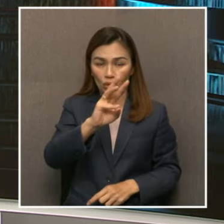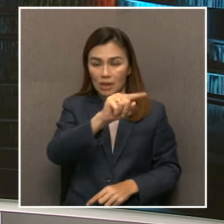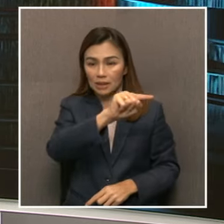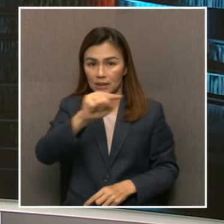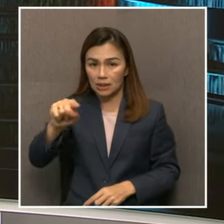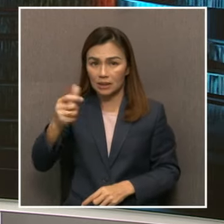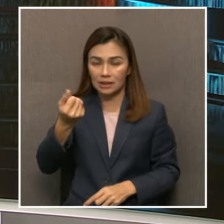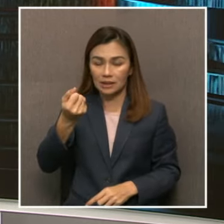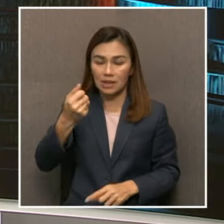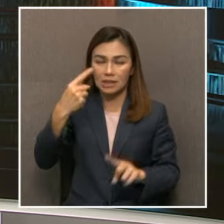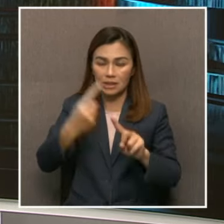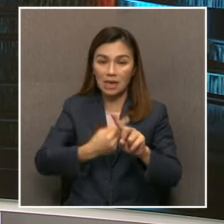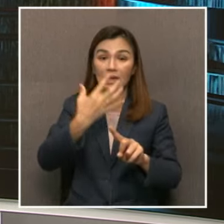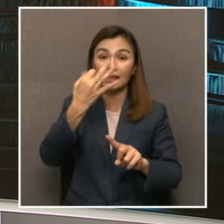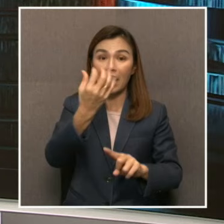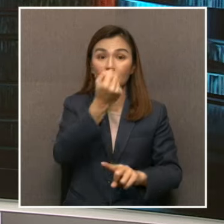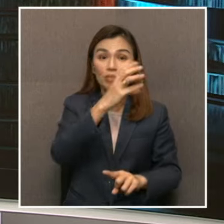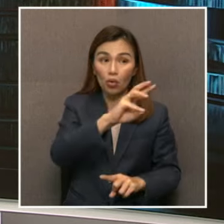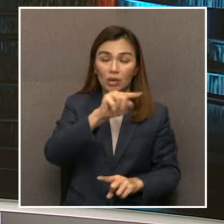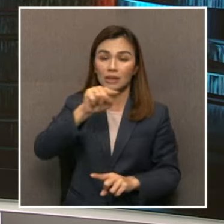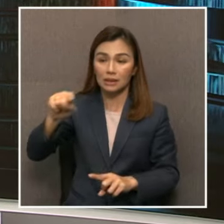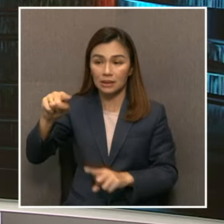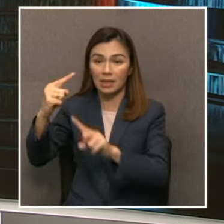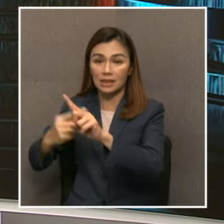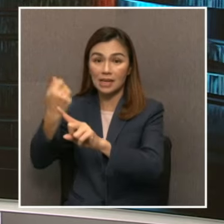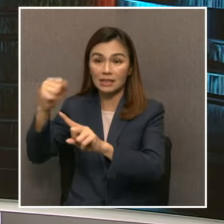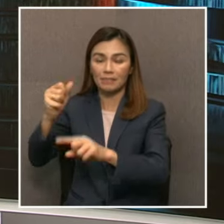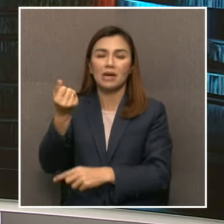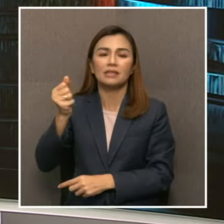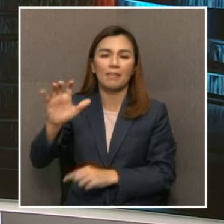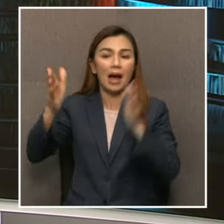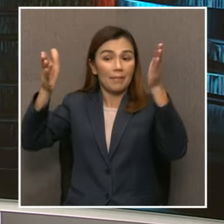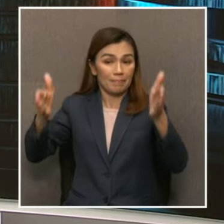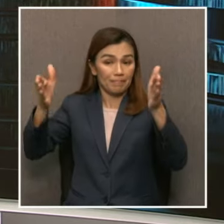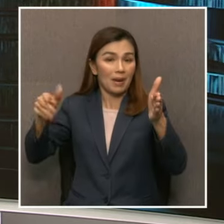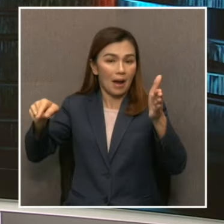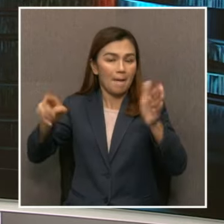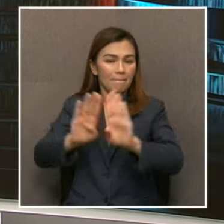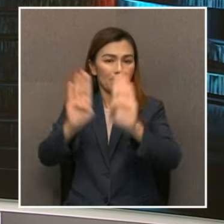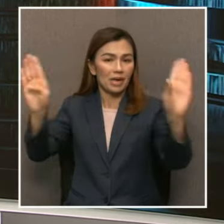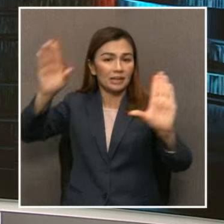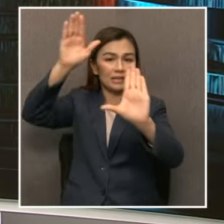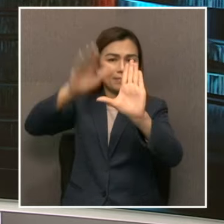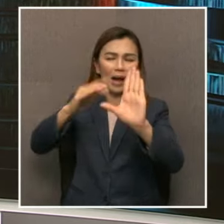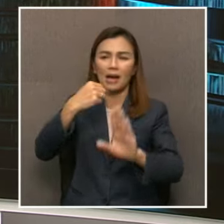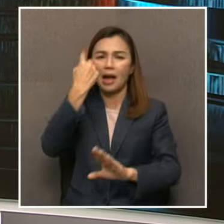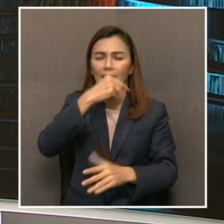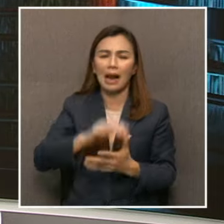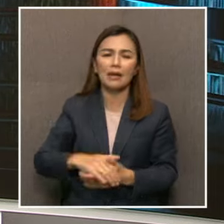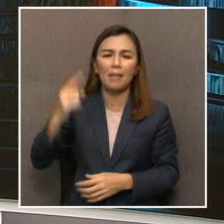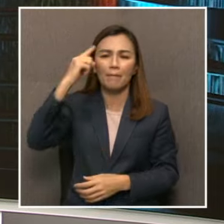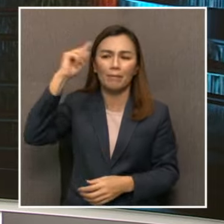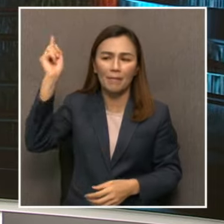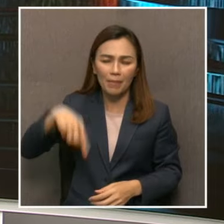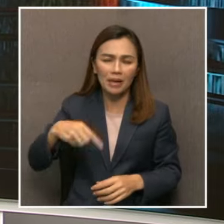15ตุลาคม2567นะครับระยะเวลา1เดือนเต็มตรงนี้เนี่ยเขาจะเปิดให้ลงทะเบียนสำหรับกลุ่มที่ไม่มีสมาร์ทโฟนและ